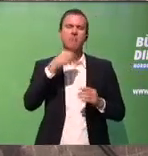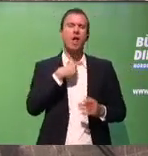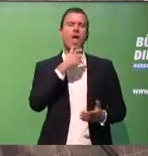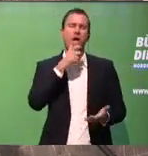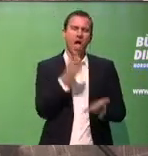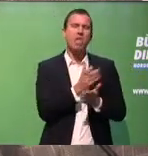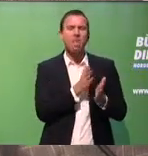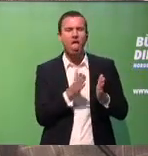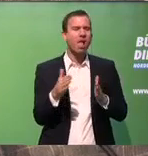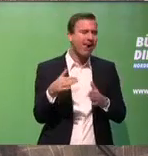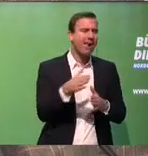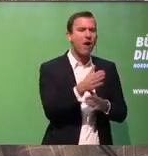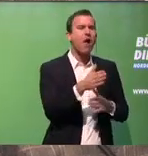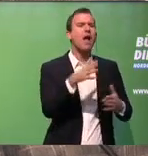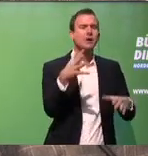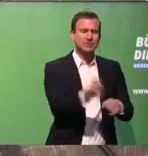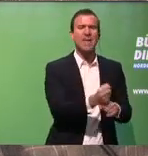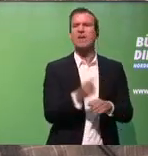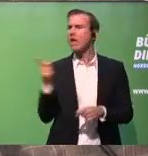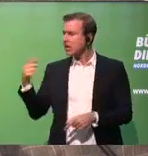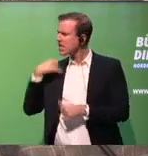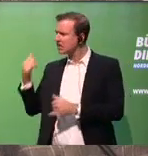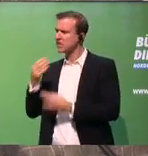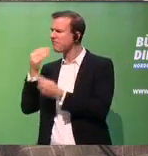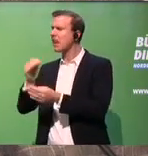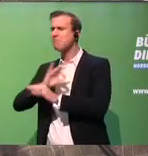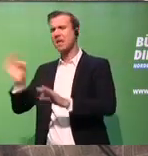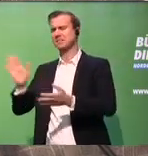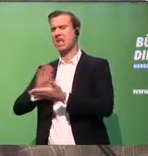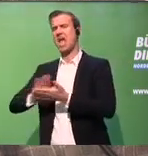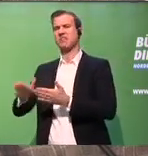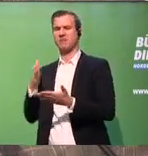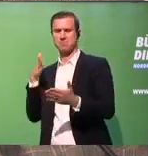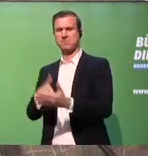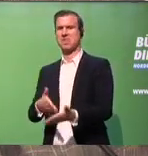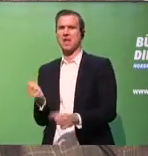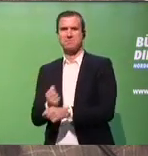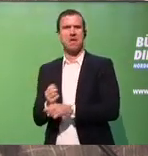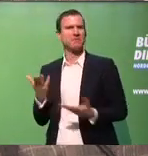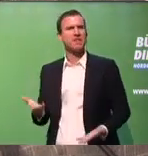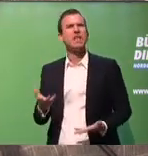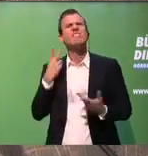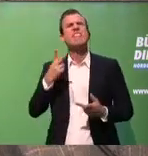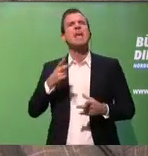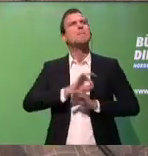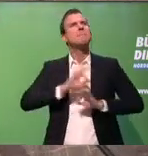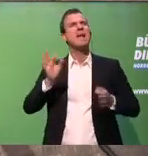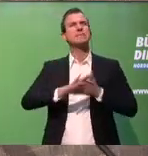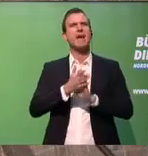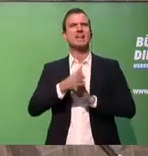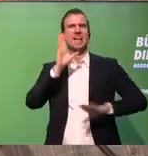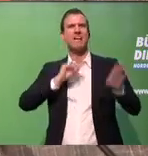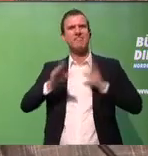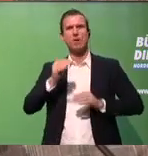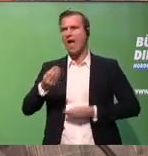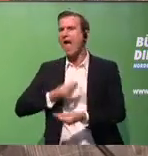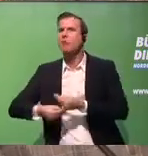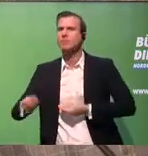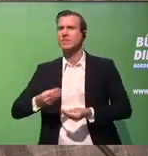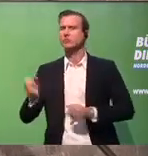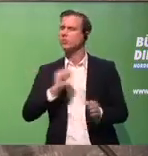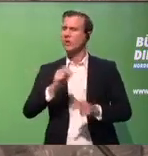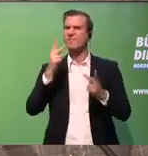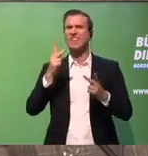wenn du Fragen hast, helfe ich dir. Best-Practice-Beispiele und Erfahrungsaustausch sind die halbe Wende.